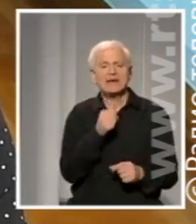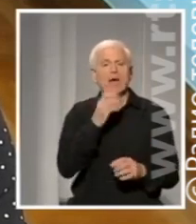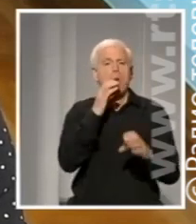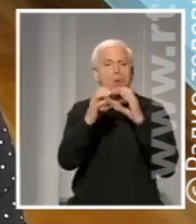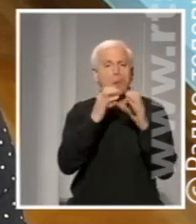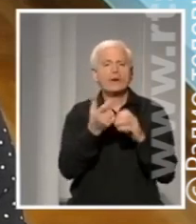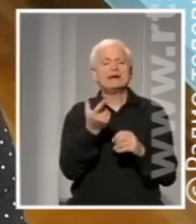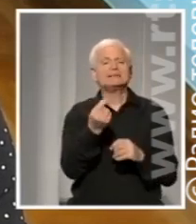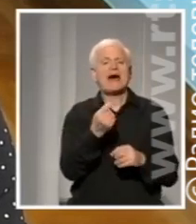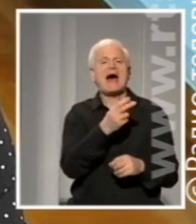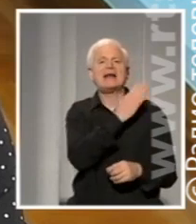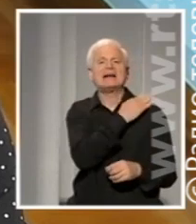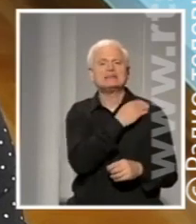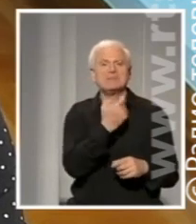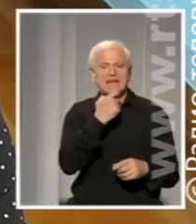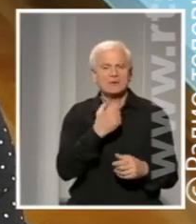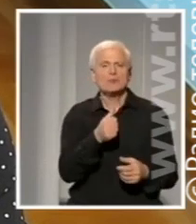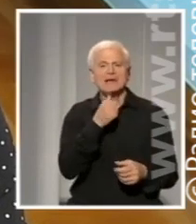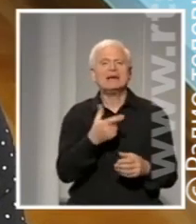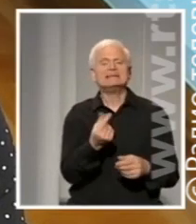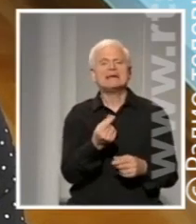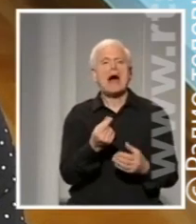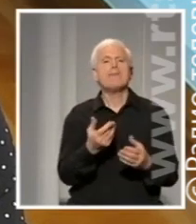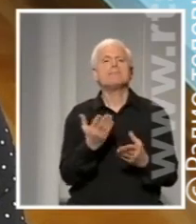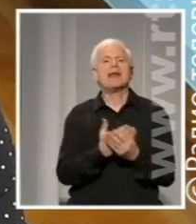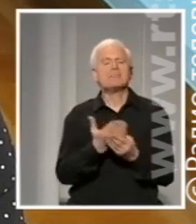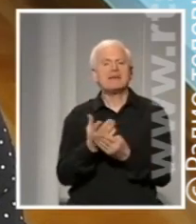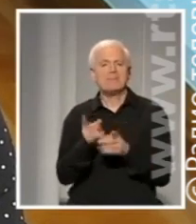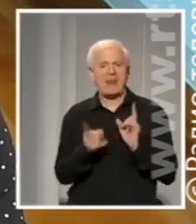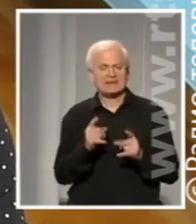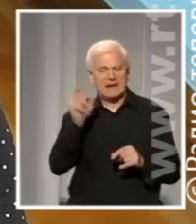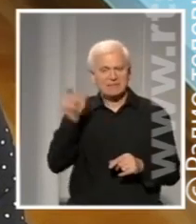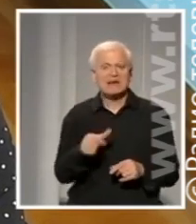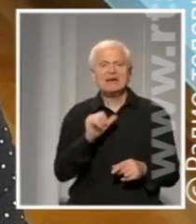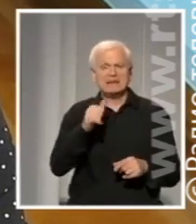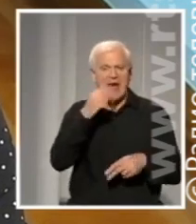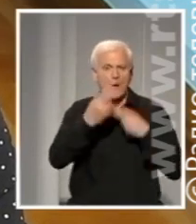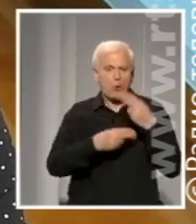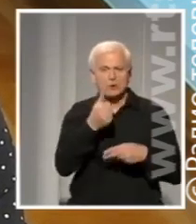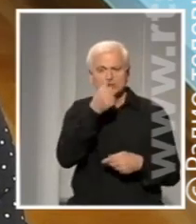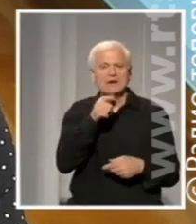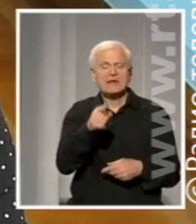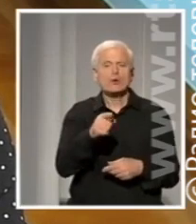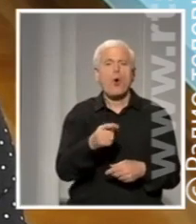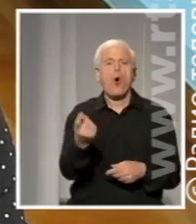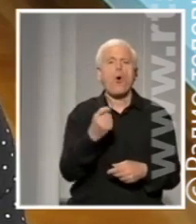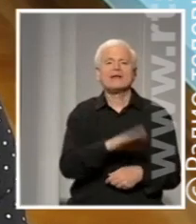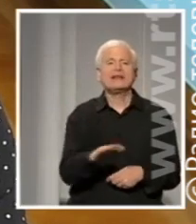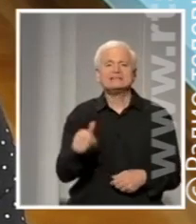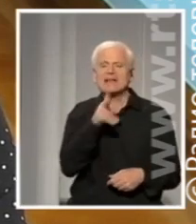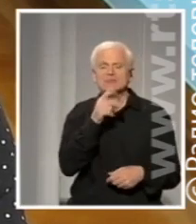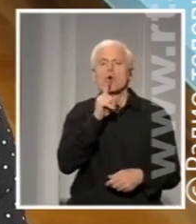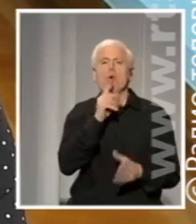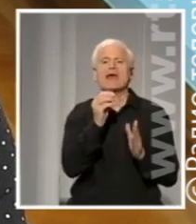sa odeljenskim starešinama, da su u komunikaciji sa predmetnim nastavnicima, da prekontrolišu šta se to od dece traži, koje